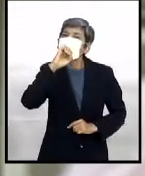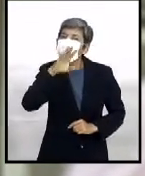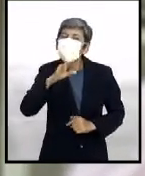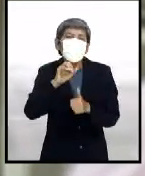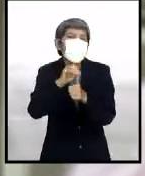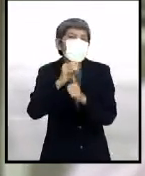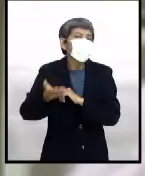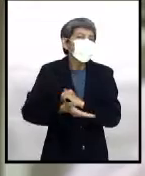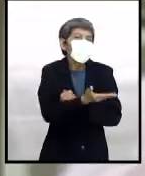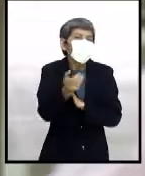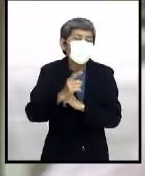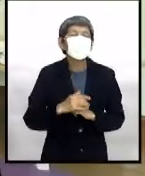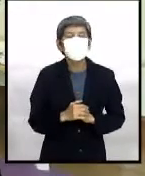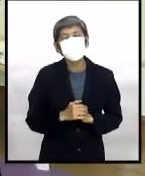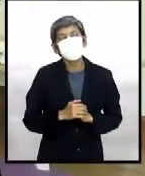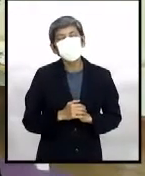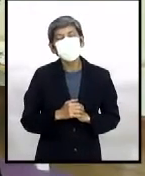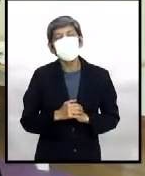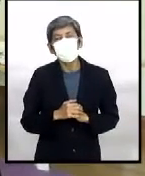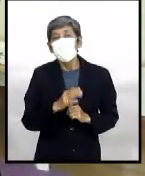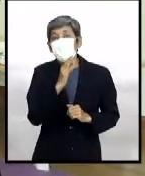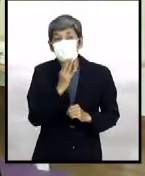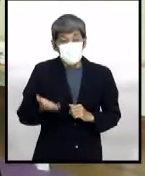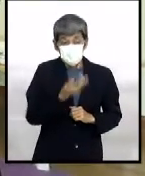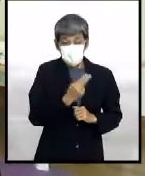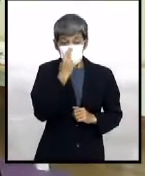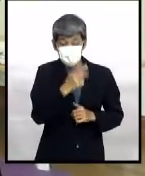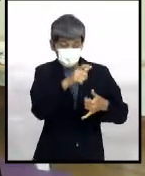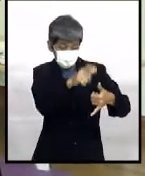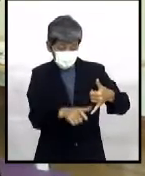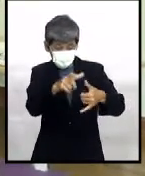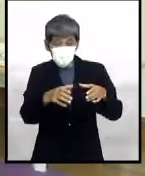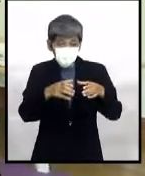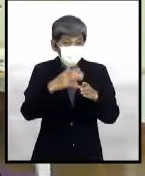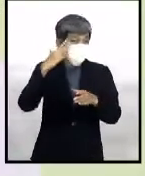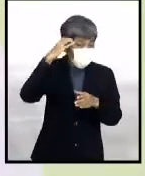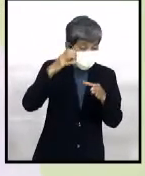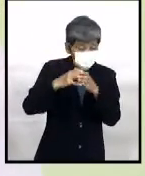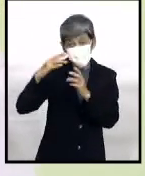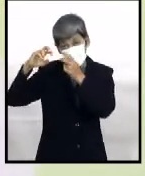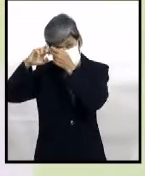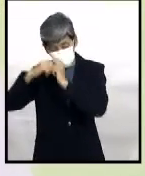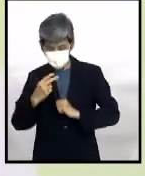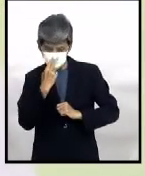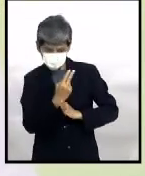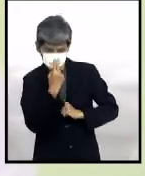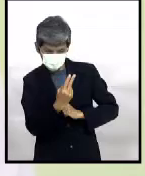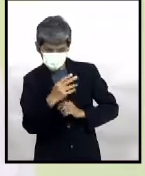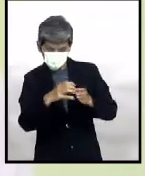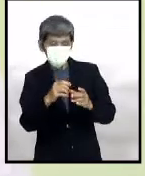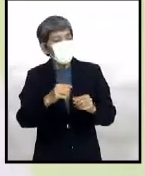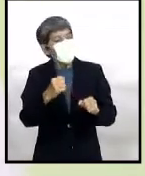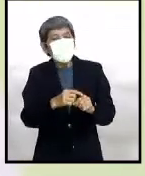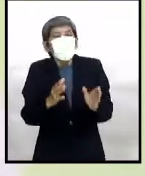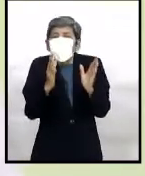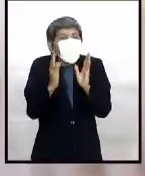ได้เนี่ยคุณนัทอยากจะบอกอะไรนะคะ ถ้าอยากจะให้คนอื่นมองน้องๆกลุ่มนี้ยังไงอยากจะให้มองเขาในฐาน